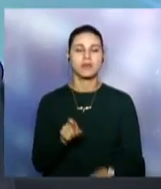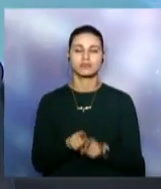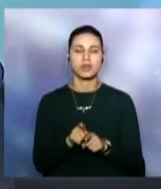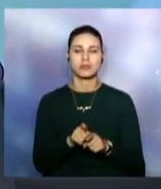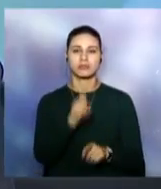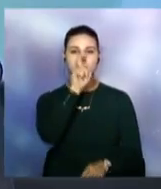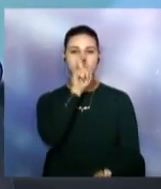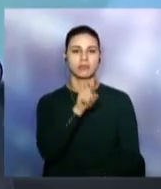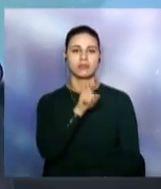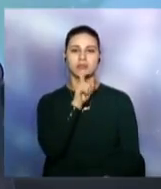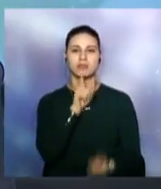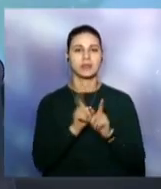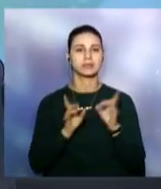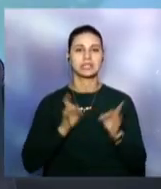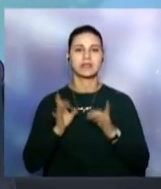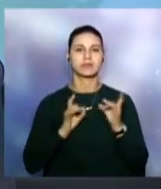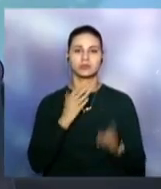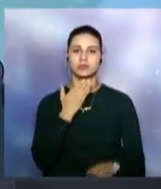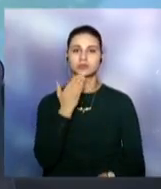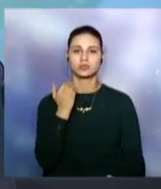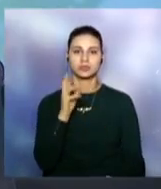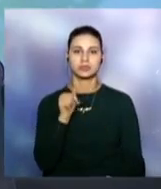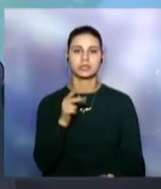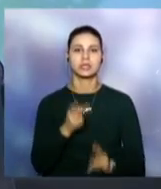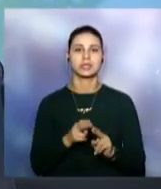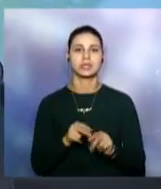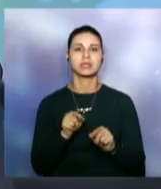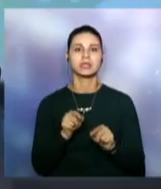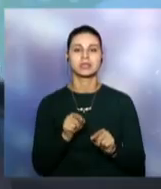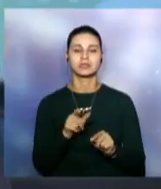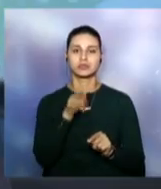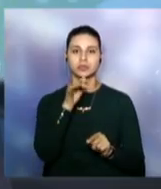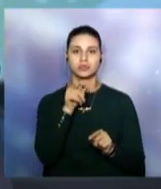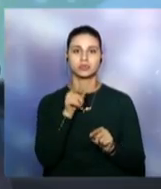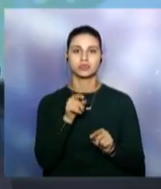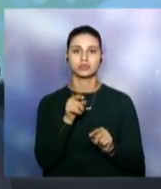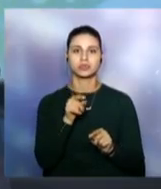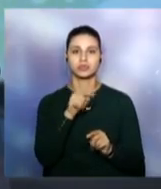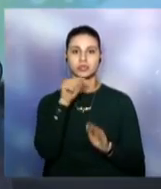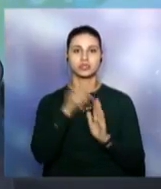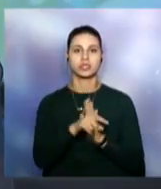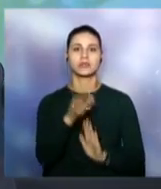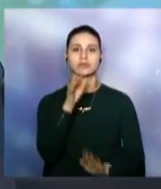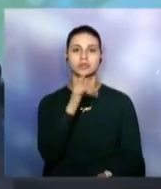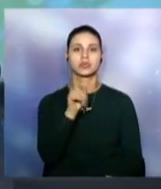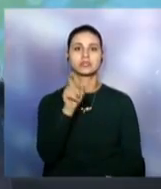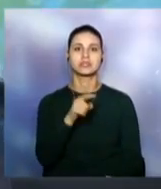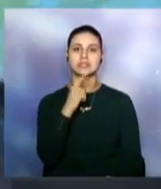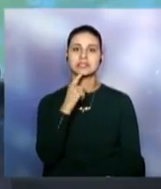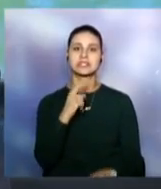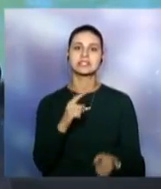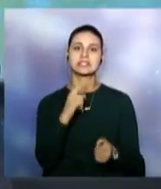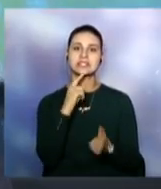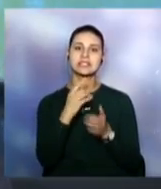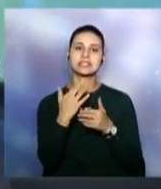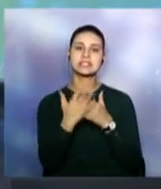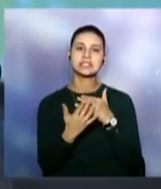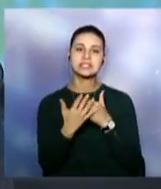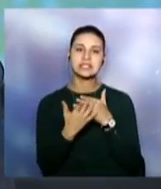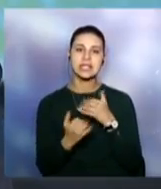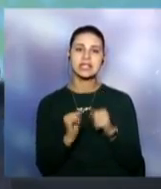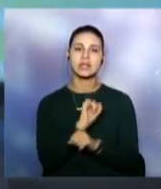ეხსნება ყოველგვარი სტრესი და ეს მანიპულაციის ხანგრძლივობის თუ ინტერვენციის ჩარევის დროს სისდენის გაჩერება თუ რაღაც